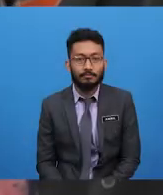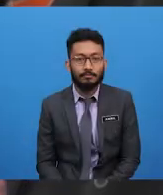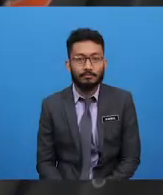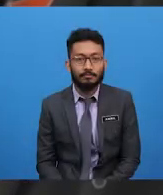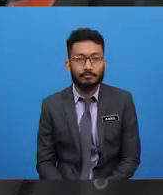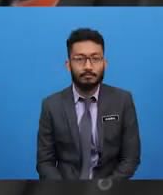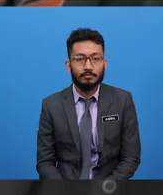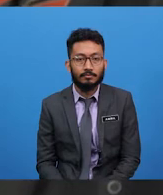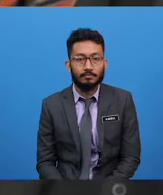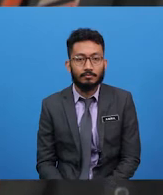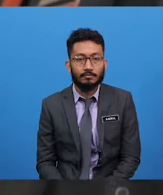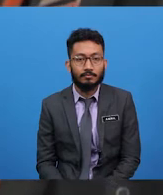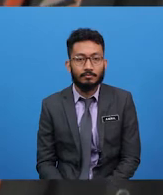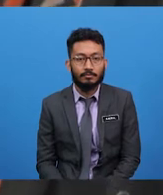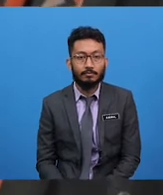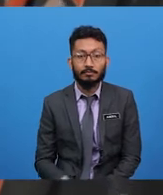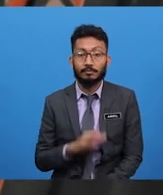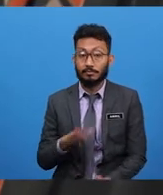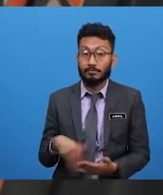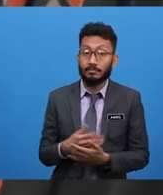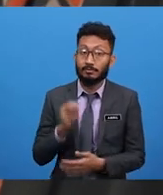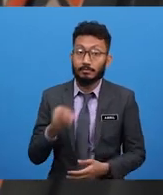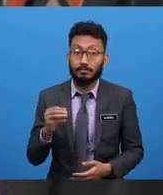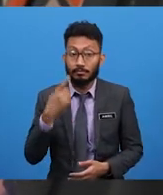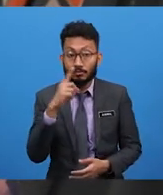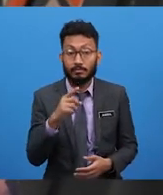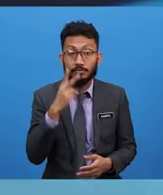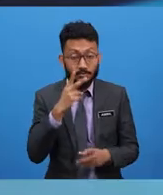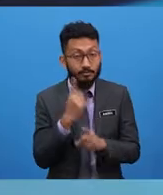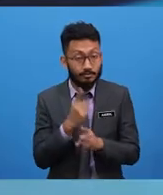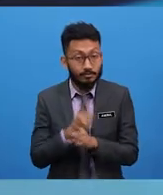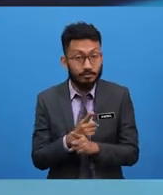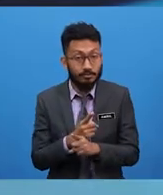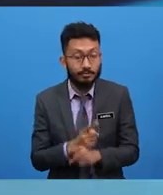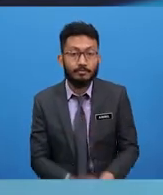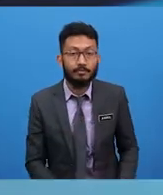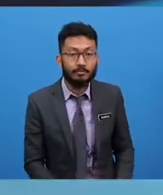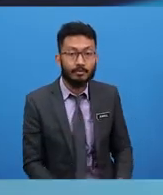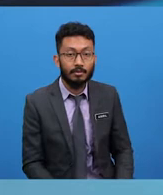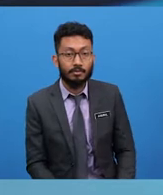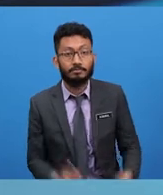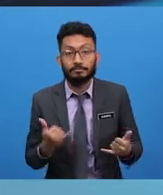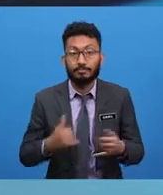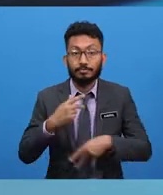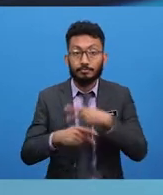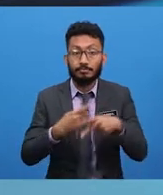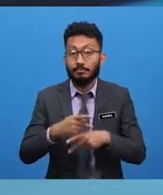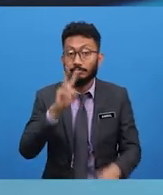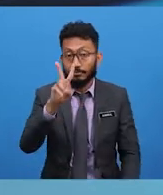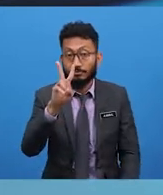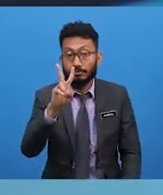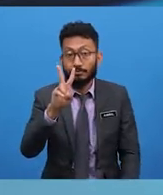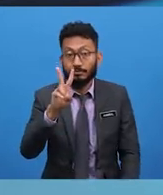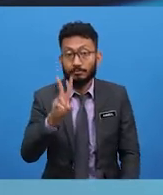Okey, sekarang cikgu nak semua murid beri perhatian sepenuhnya. Sekarang ialah proses yang kedua,